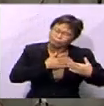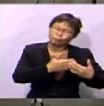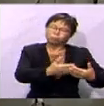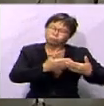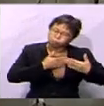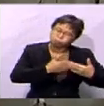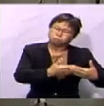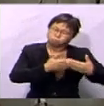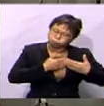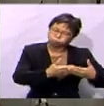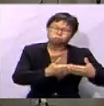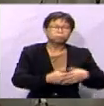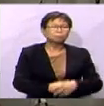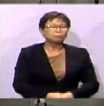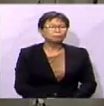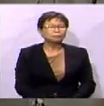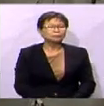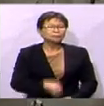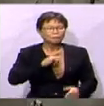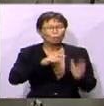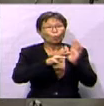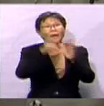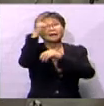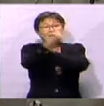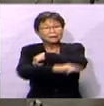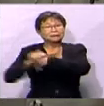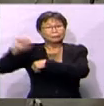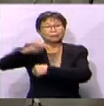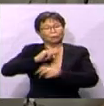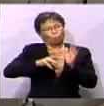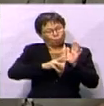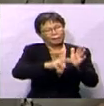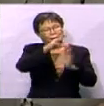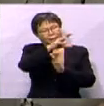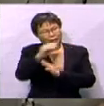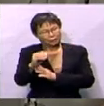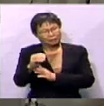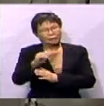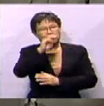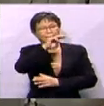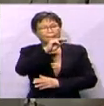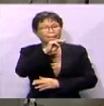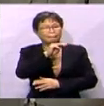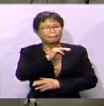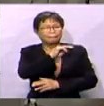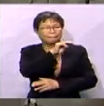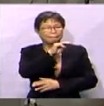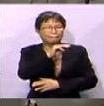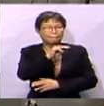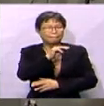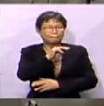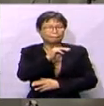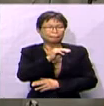bekerja. Saya bagi pihak kerja negeri dan juga Parti Barisan Nasional